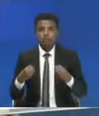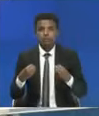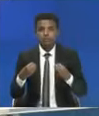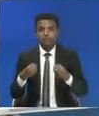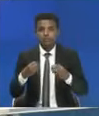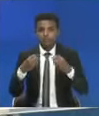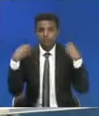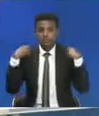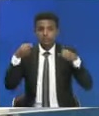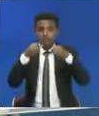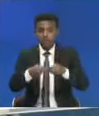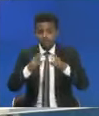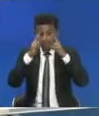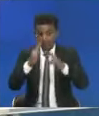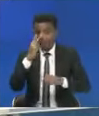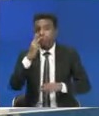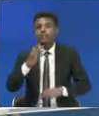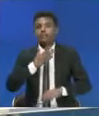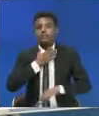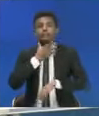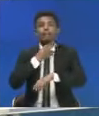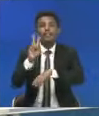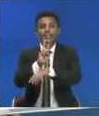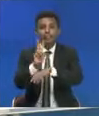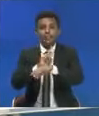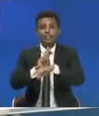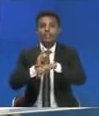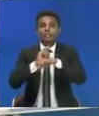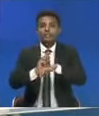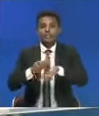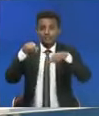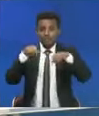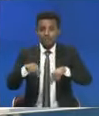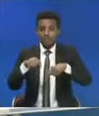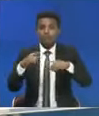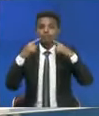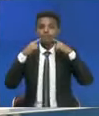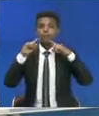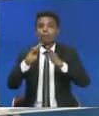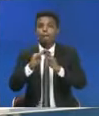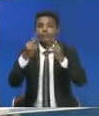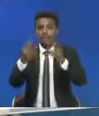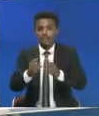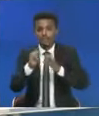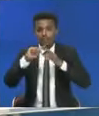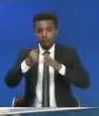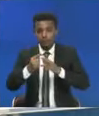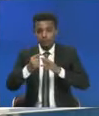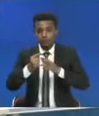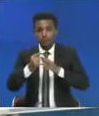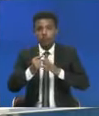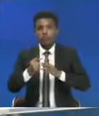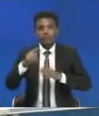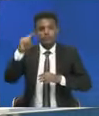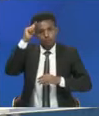ጤና ስጥልኝ እንደምንዋላችሁ የተከበራችሁ ተመልካቾች ከአማራ ቴሌቪዥን የሰኞ እኩለ ቀን ዜና መጽሔታችን ተጀምሯል። ዜና መጽሔቱን